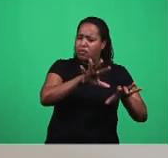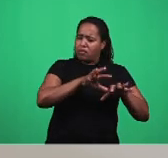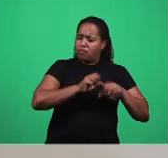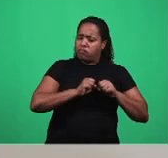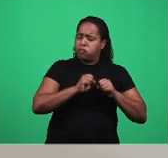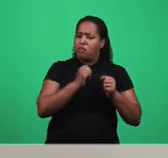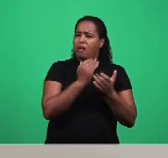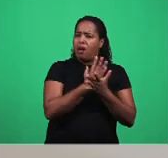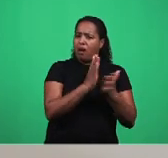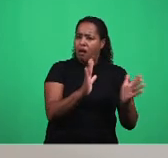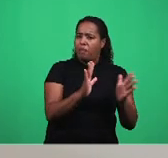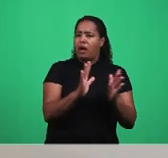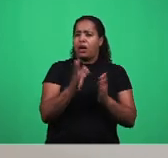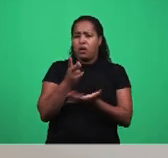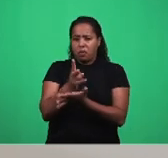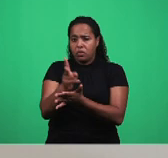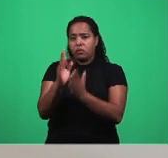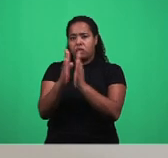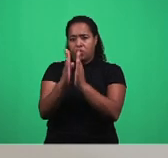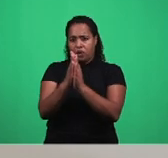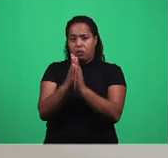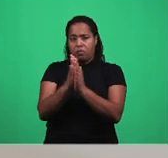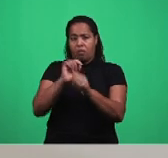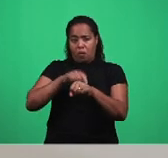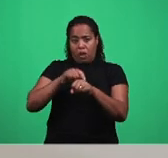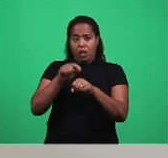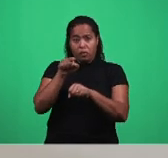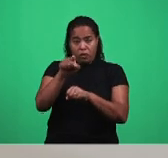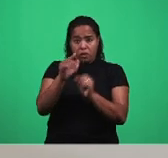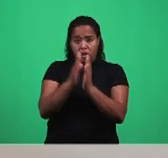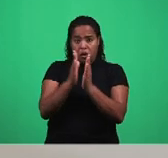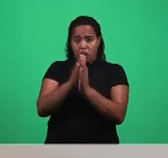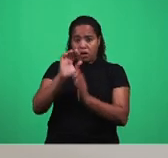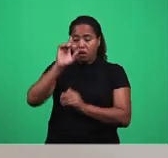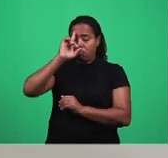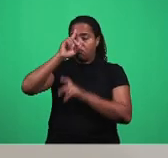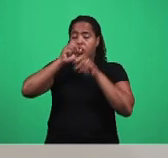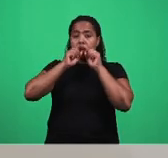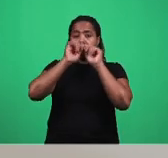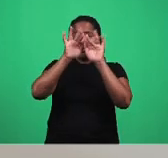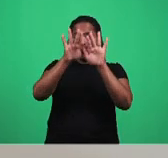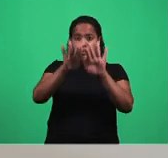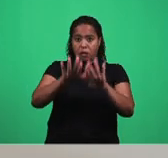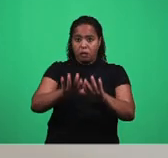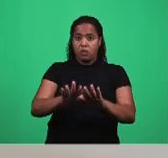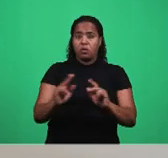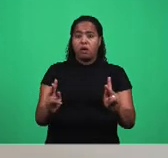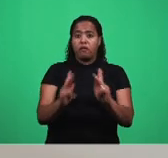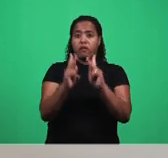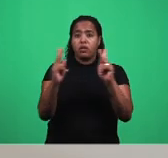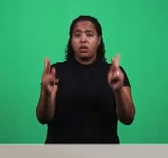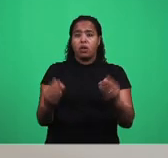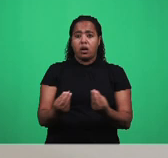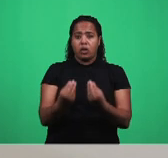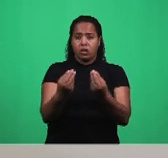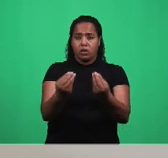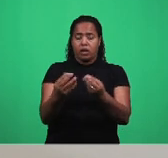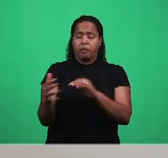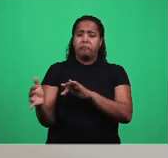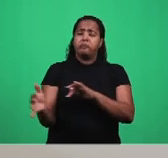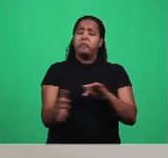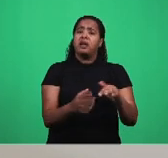victoire. Mes frères, ce que nous sommes en train de voir, c'est un signe de la part du Seigneur en préparant